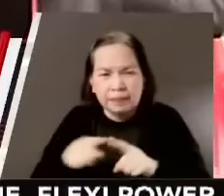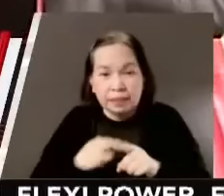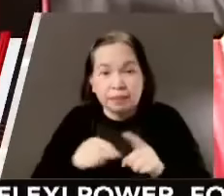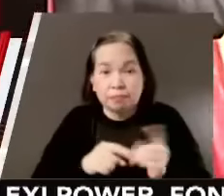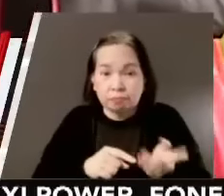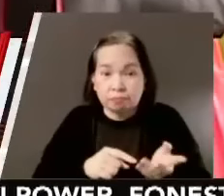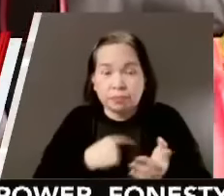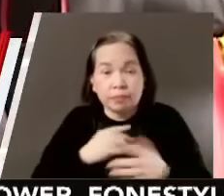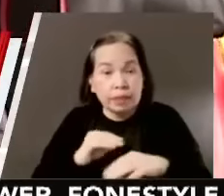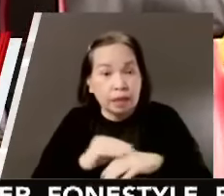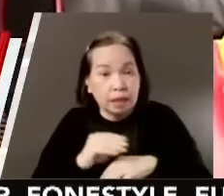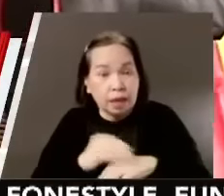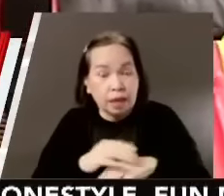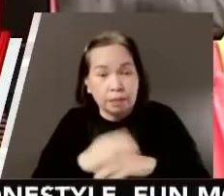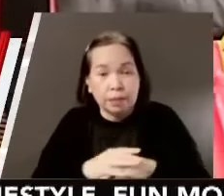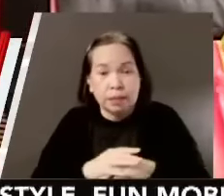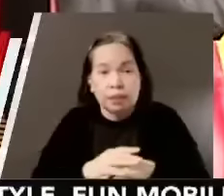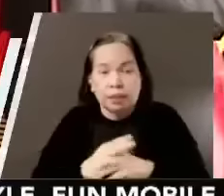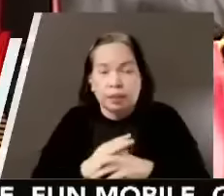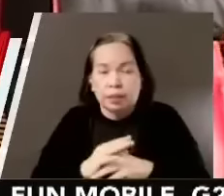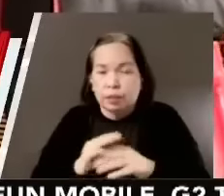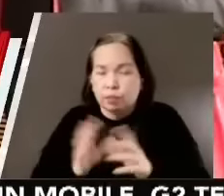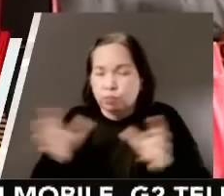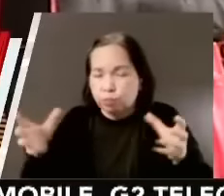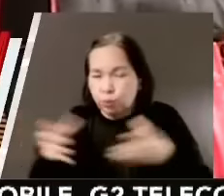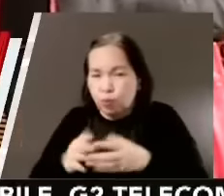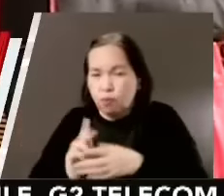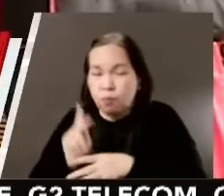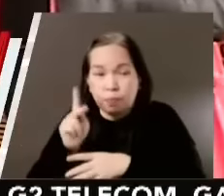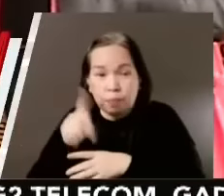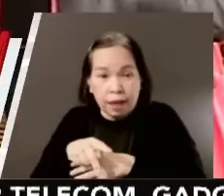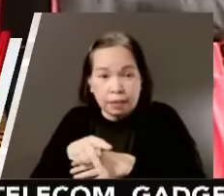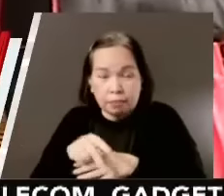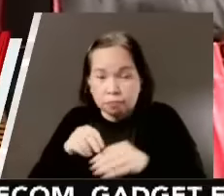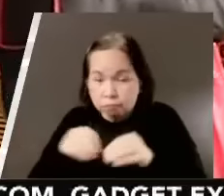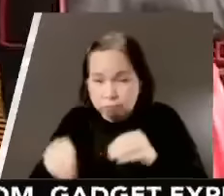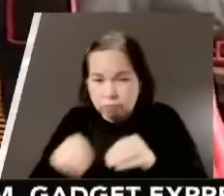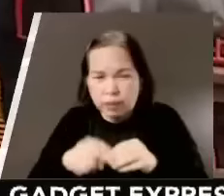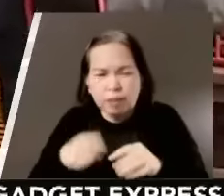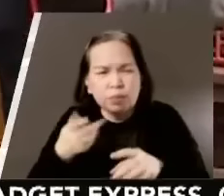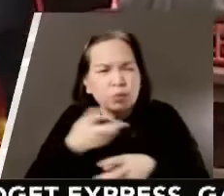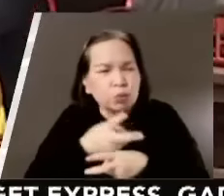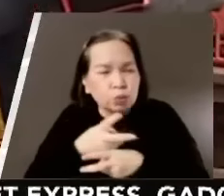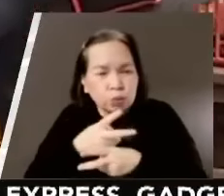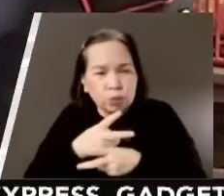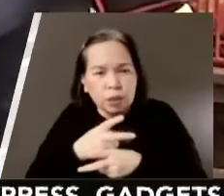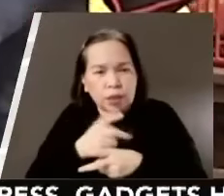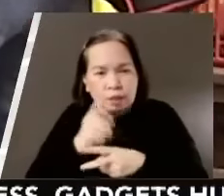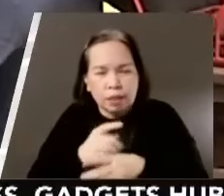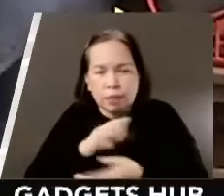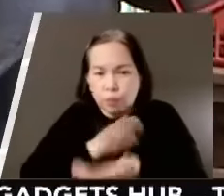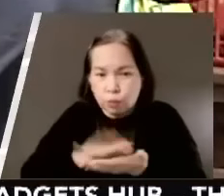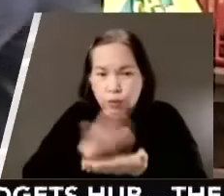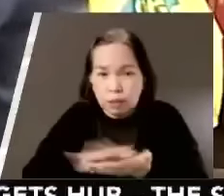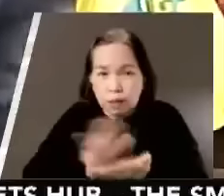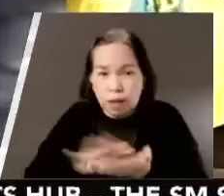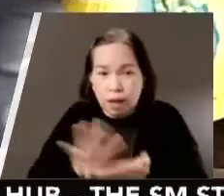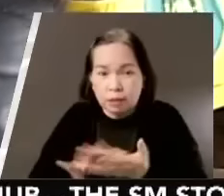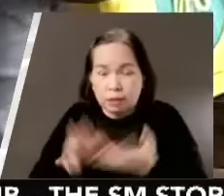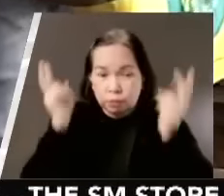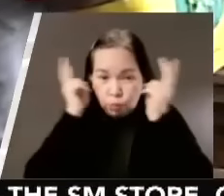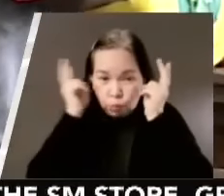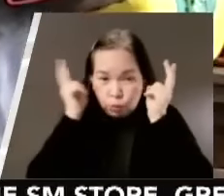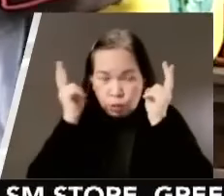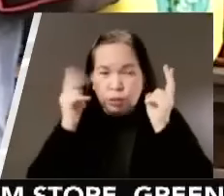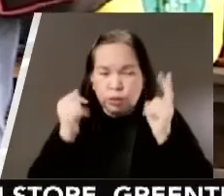Industry sa mga mamimili, bago lutuin, siguraduhin na hugasan munang mabuti ang mga gulay para maalis sa mga pesticides at